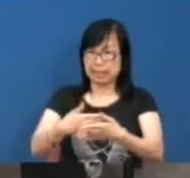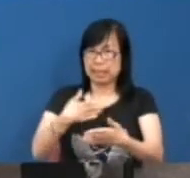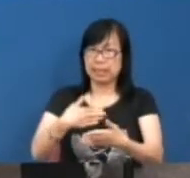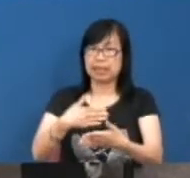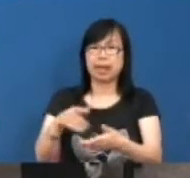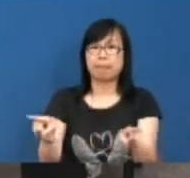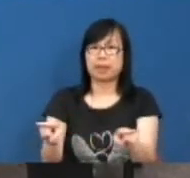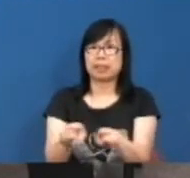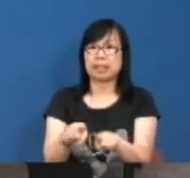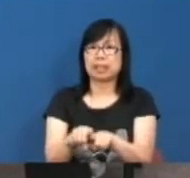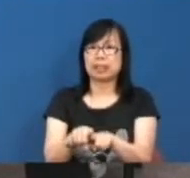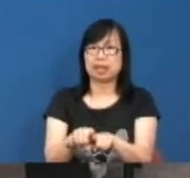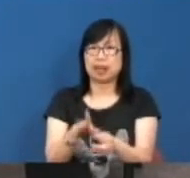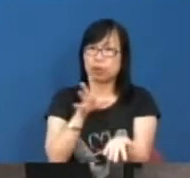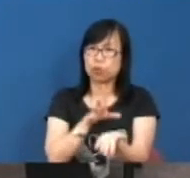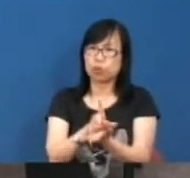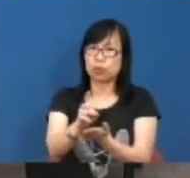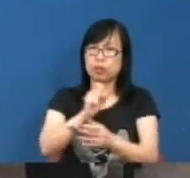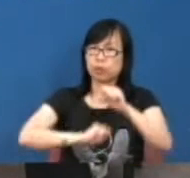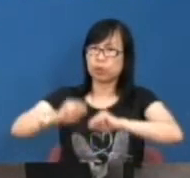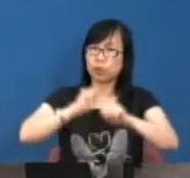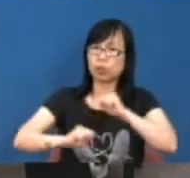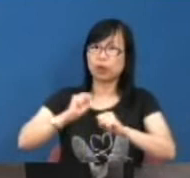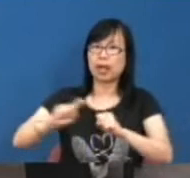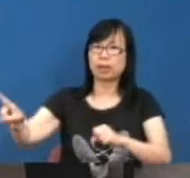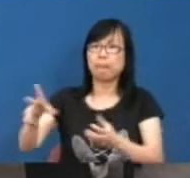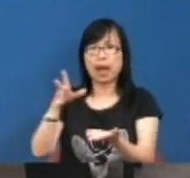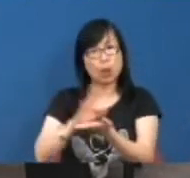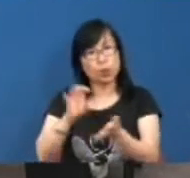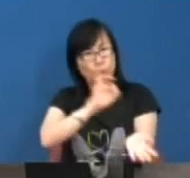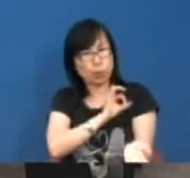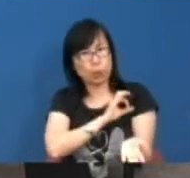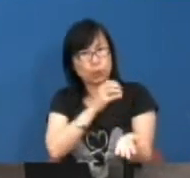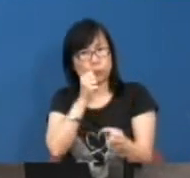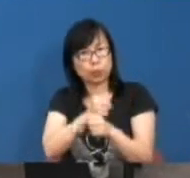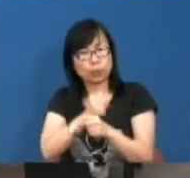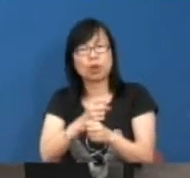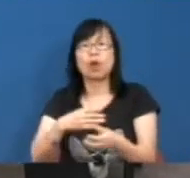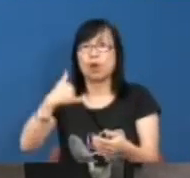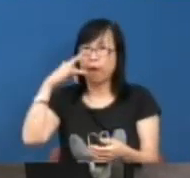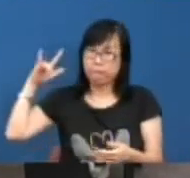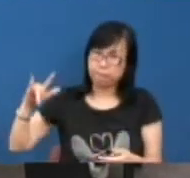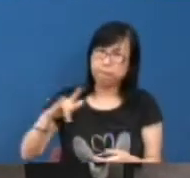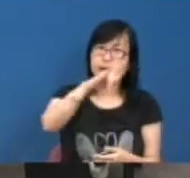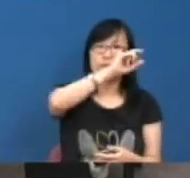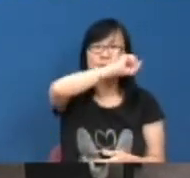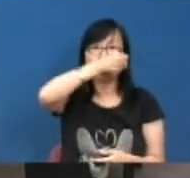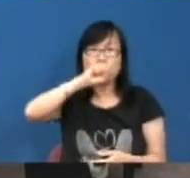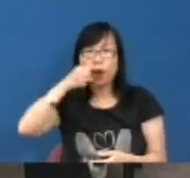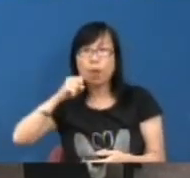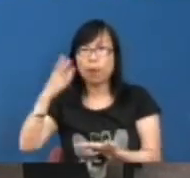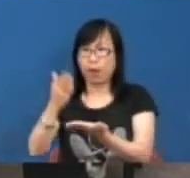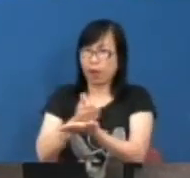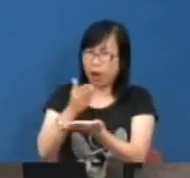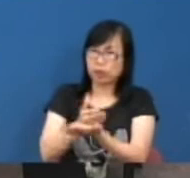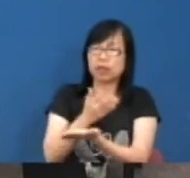一齊同埋專業動力啦，同埋我議員辦事處啦，一齊咧就去咗台灣考察喎。咁唔知咪